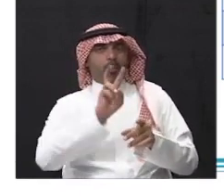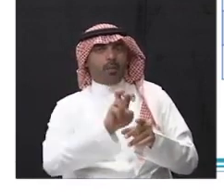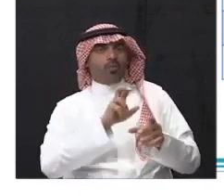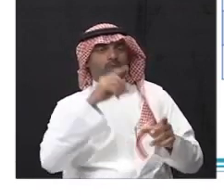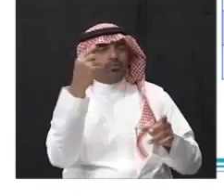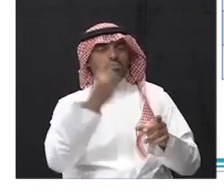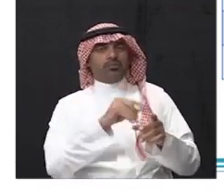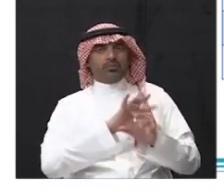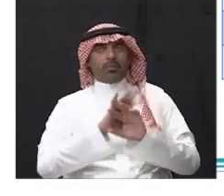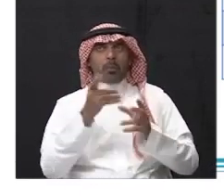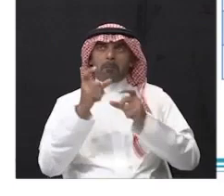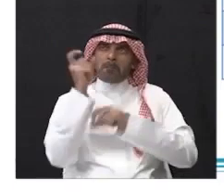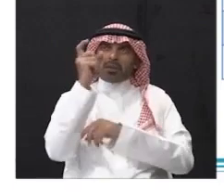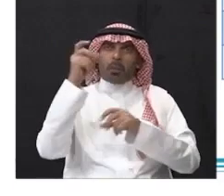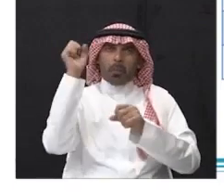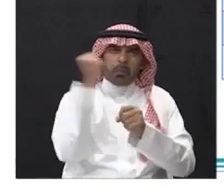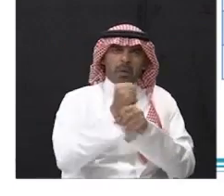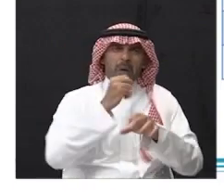حقوقهم الإنسانية،